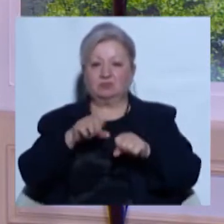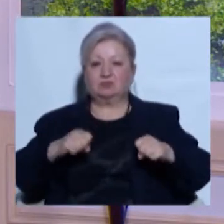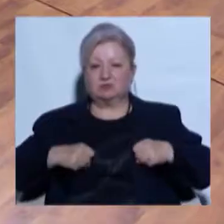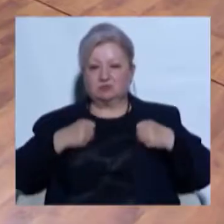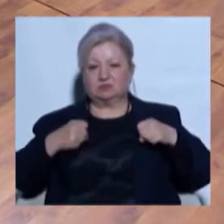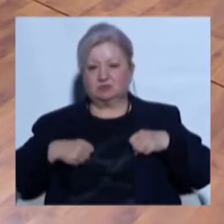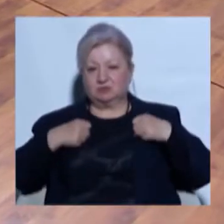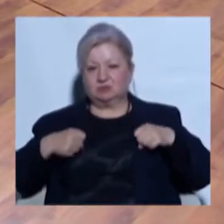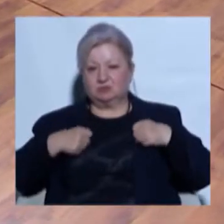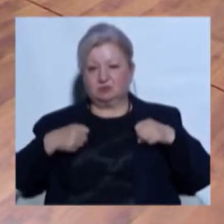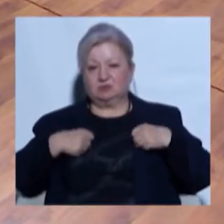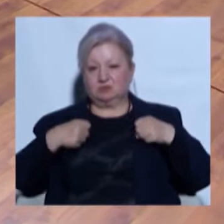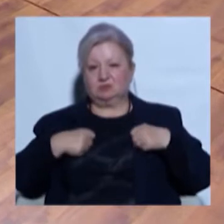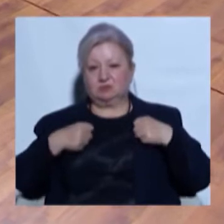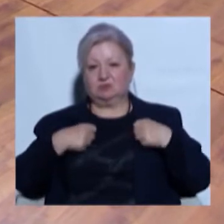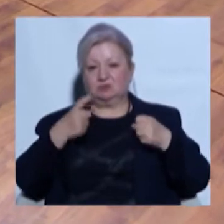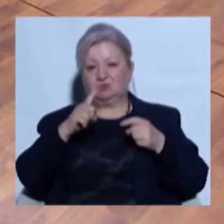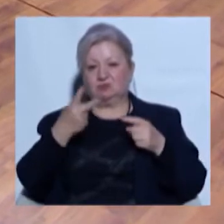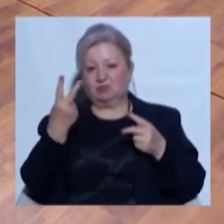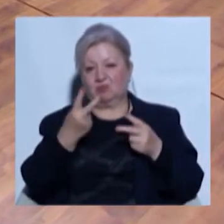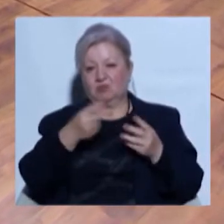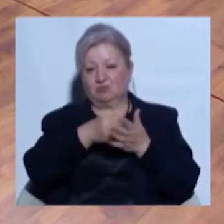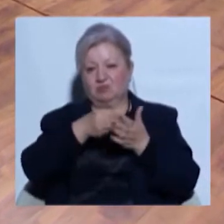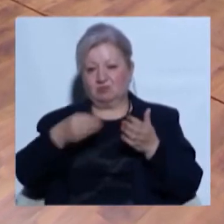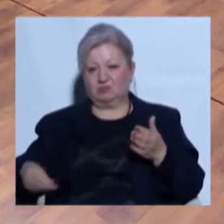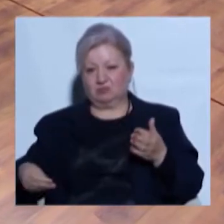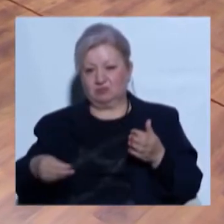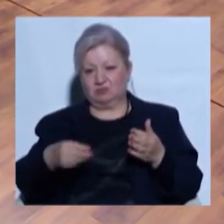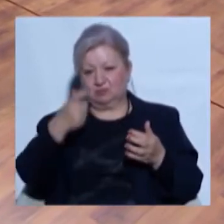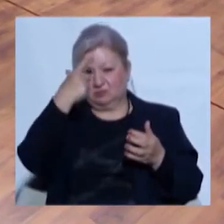ცდილობს რომ მეორე ხარისხოვან ხალხად წარმოგვაჩინოს.